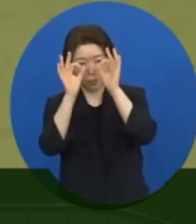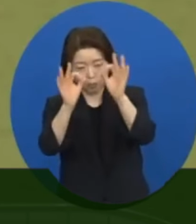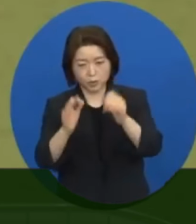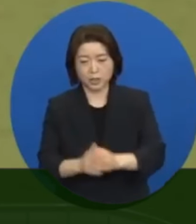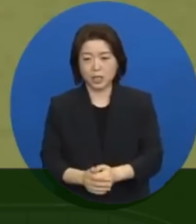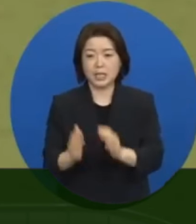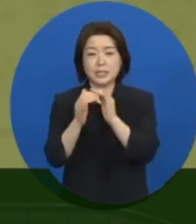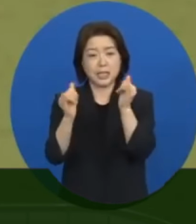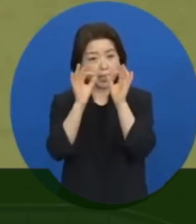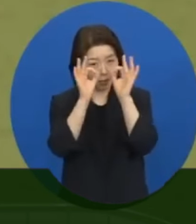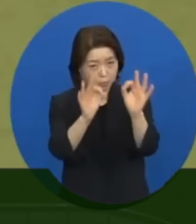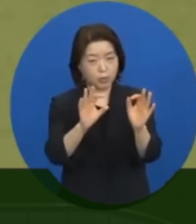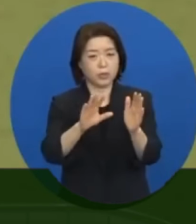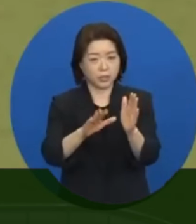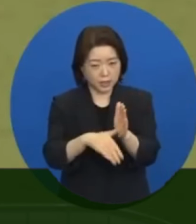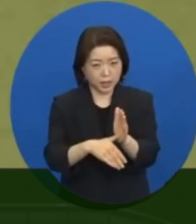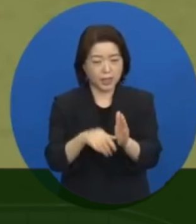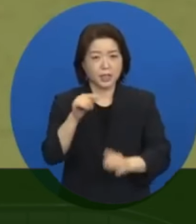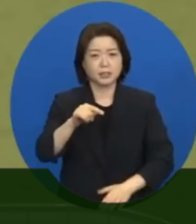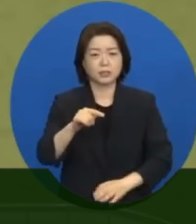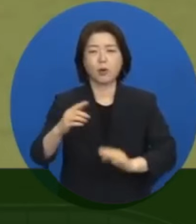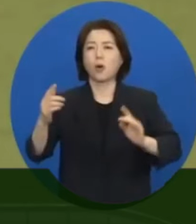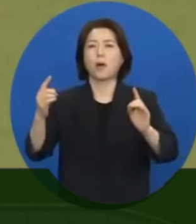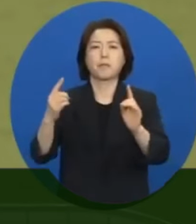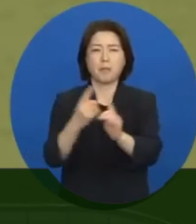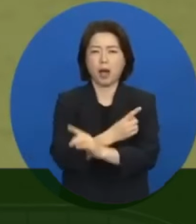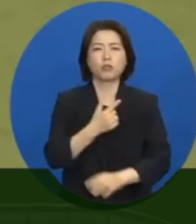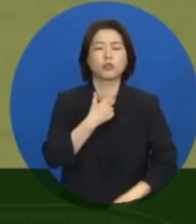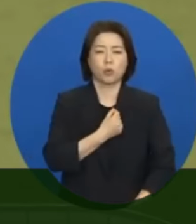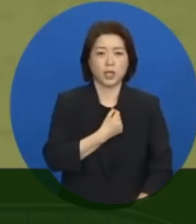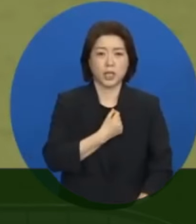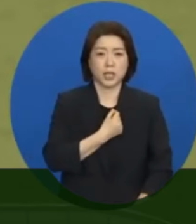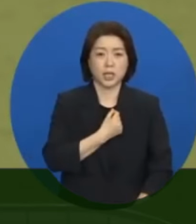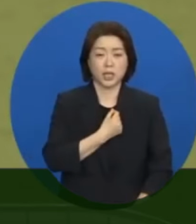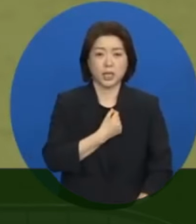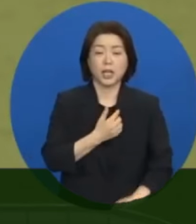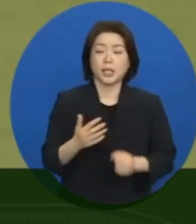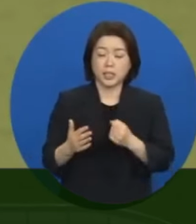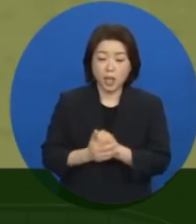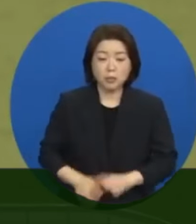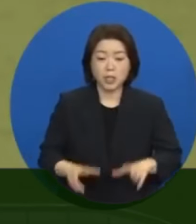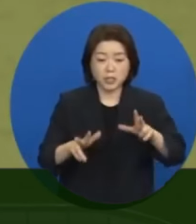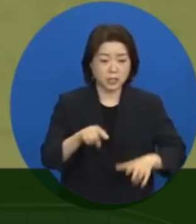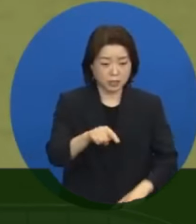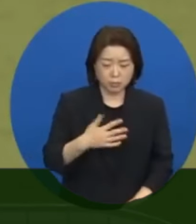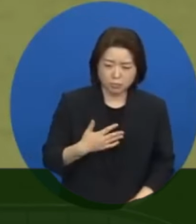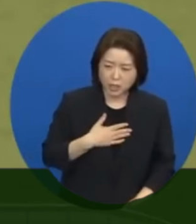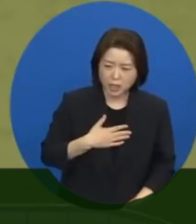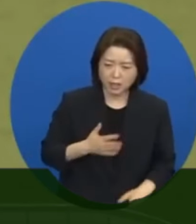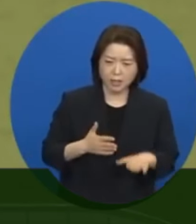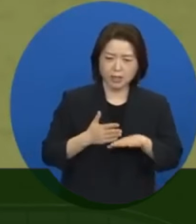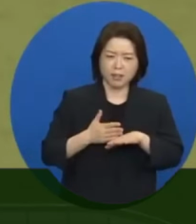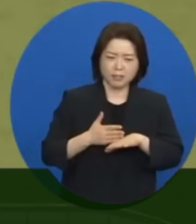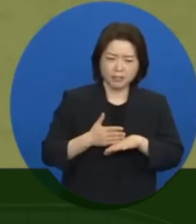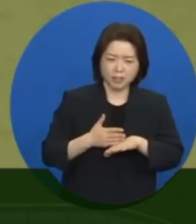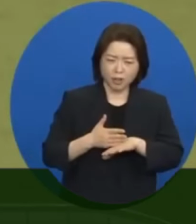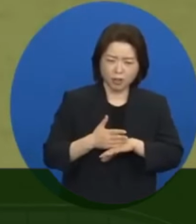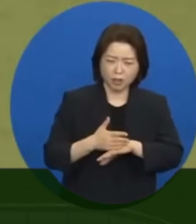관점을 바꾸시기 원하시기에 무엇인가 지금 여기에서 천천히